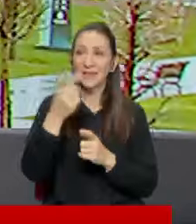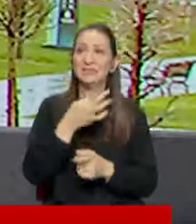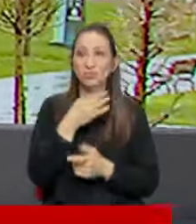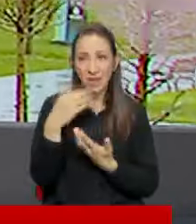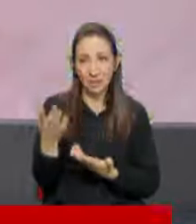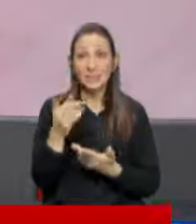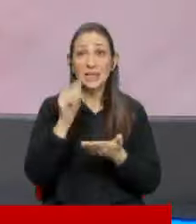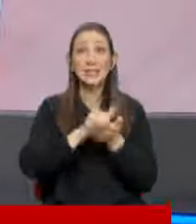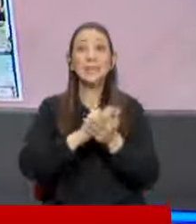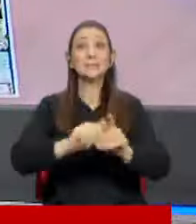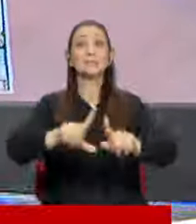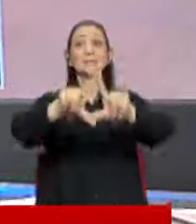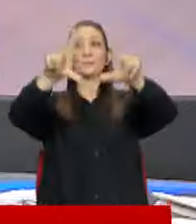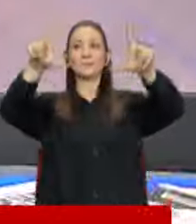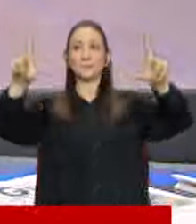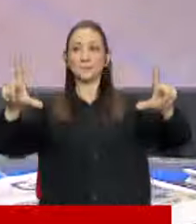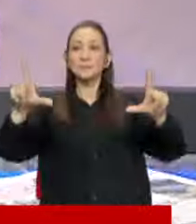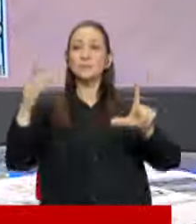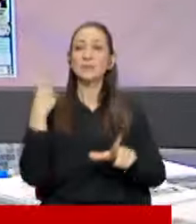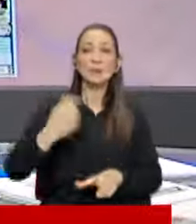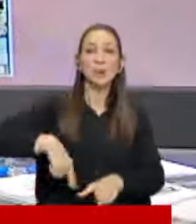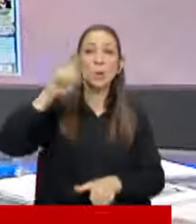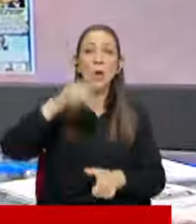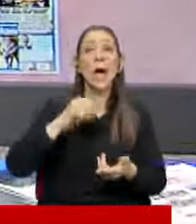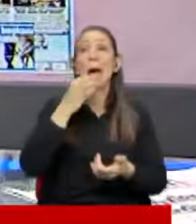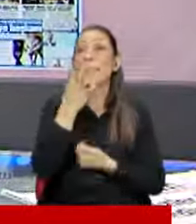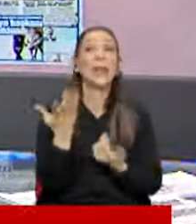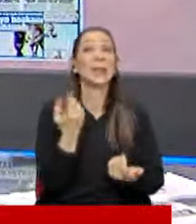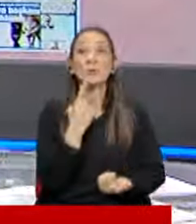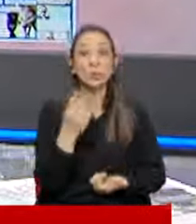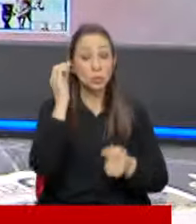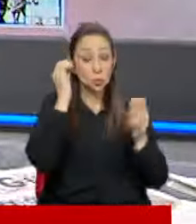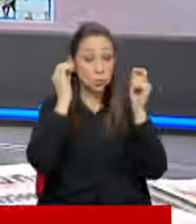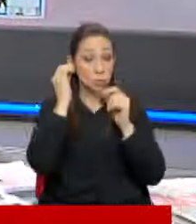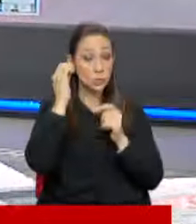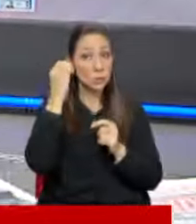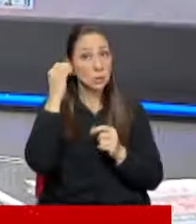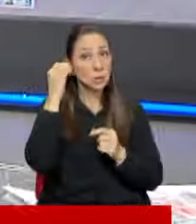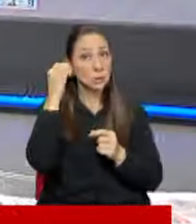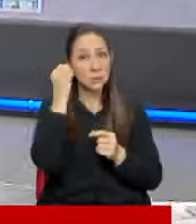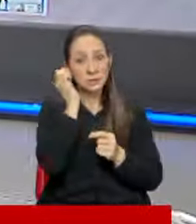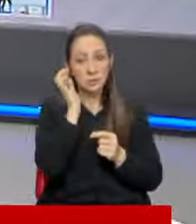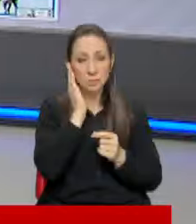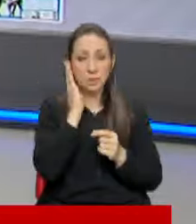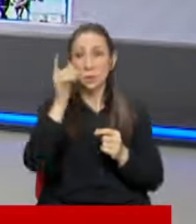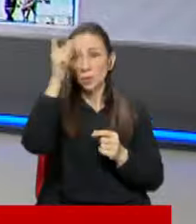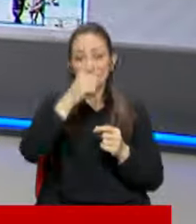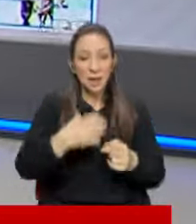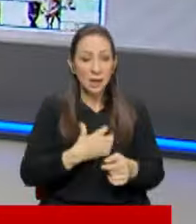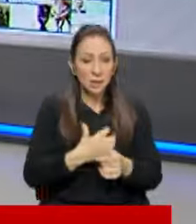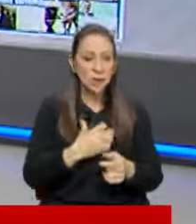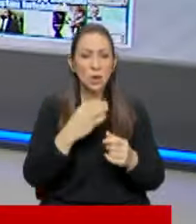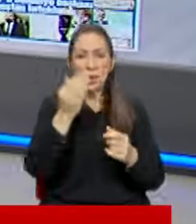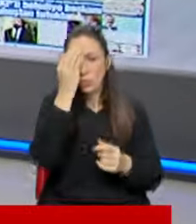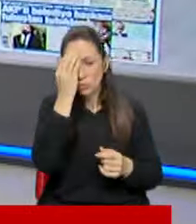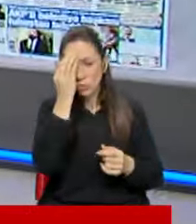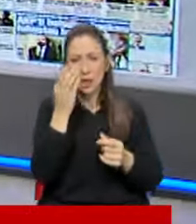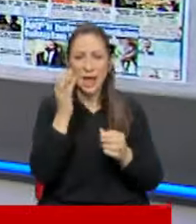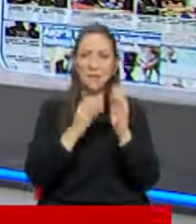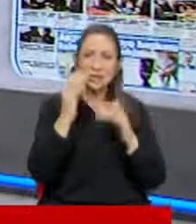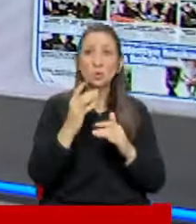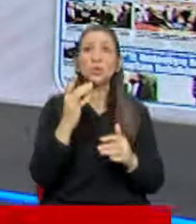isteyeyim. Gazetelere bakalım. Yeni Gün'ün haberleri ne söylüyor? Türkiye'nin kaygısı yoksulluk ve enflasyon. Görmeyin bunları, duymayı